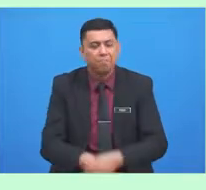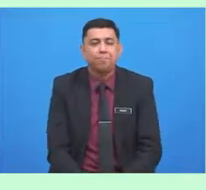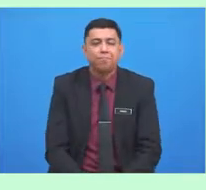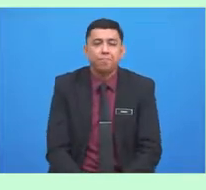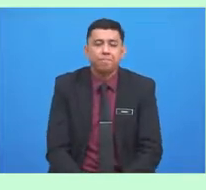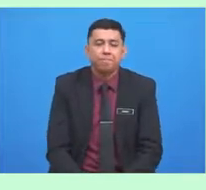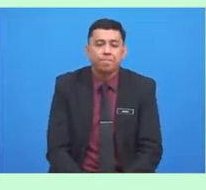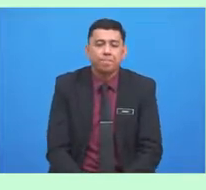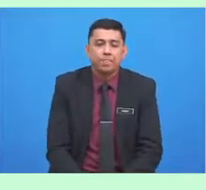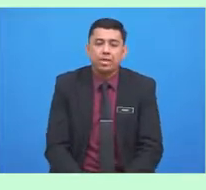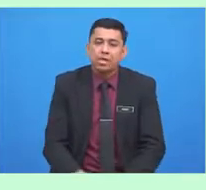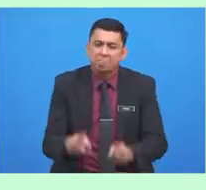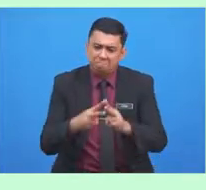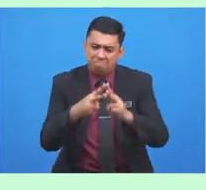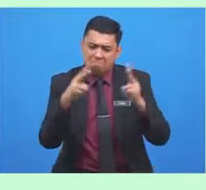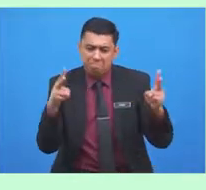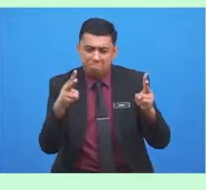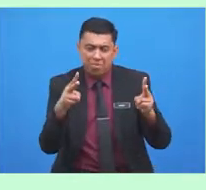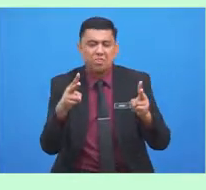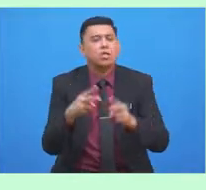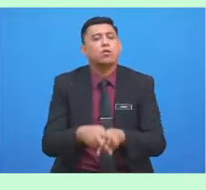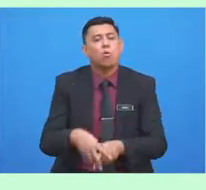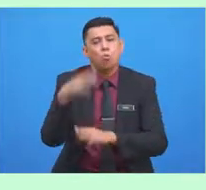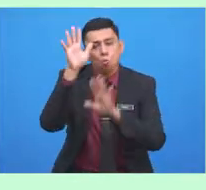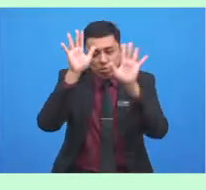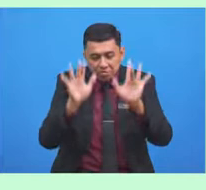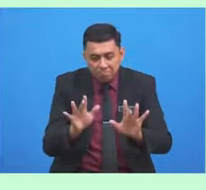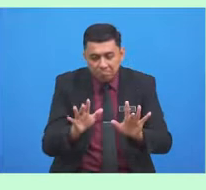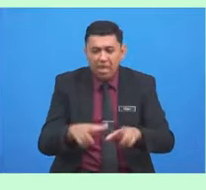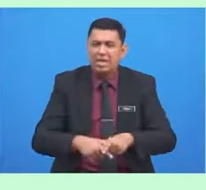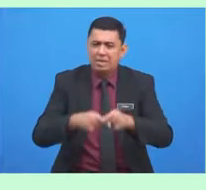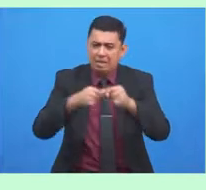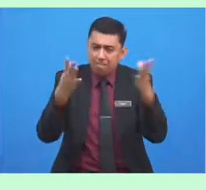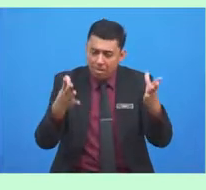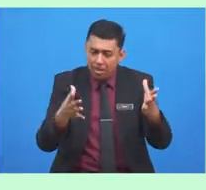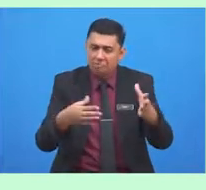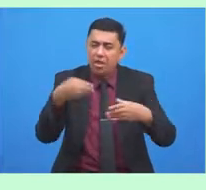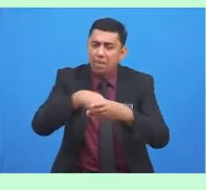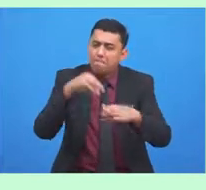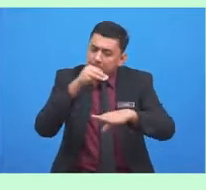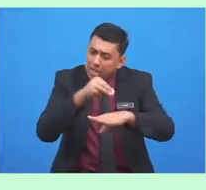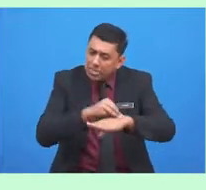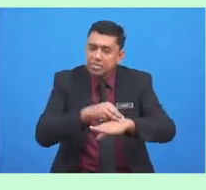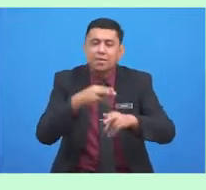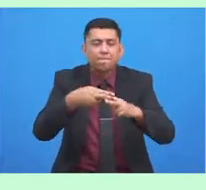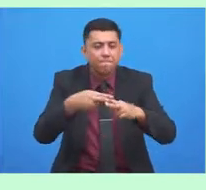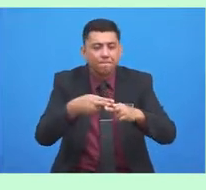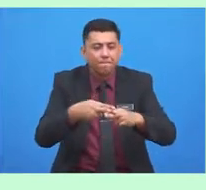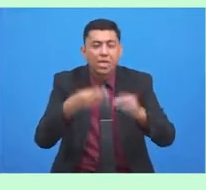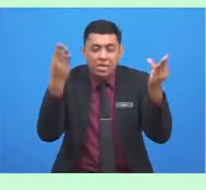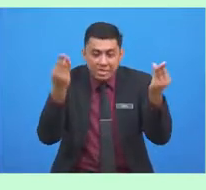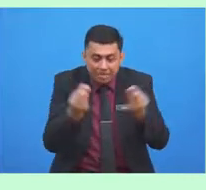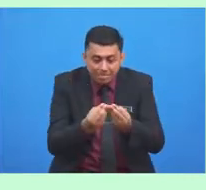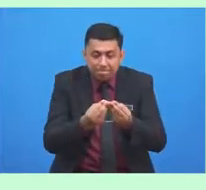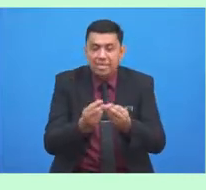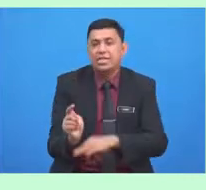Faktor kedua, keamatan hujan, iaitu hujan yang lebat dalam jangka masa yang pendek, kadar resapan adalah